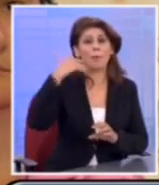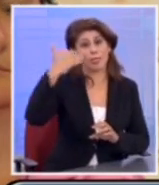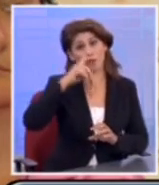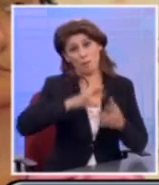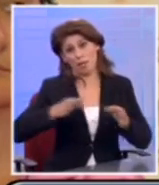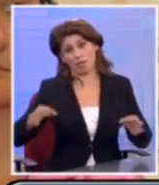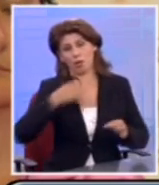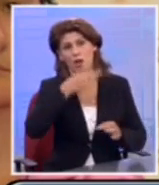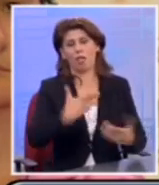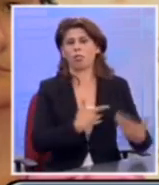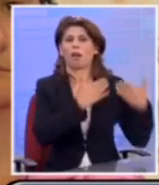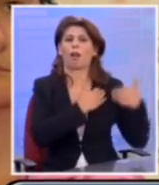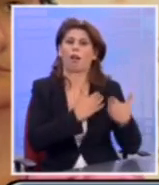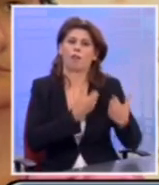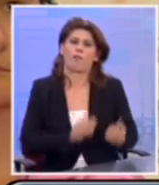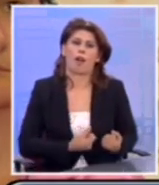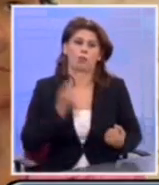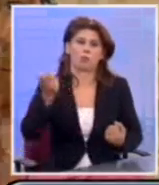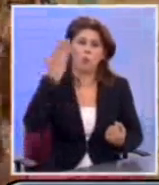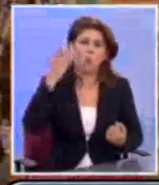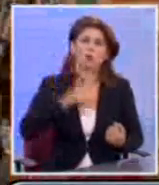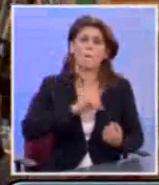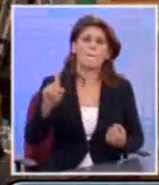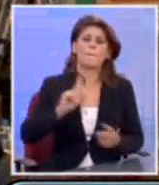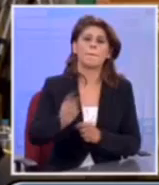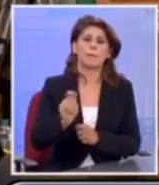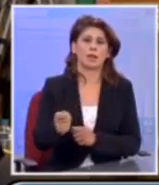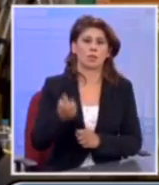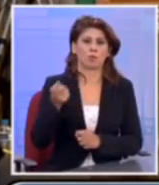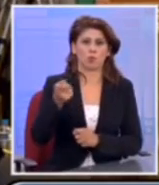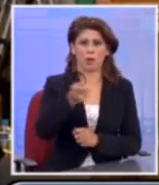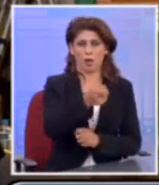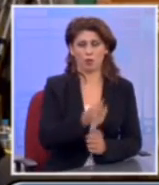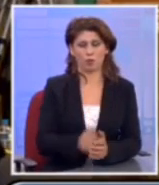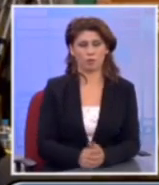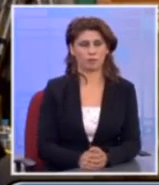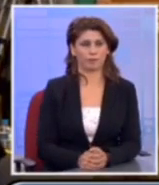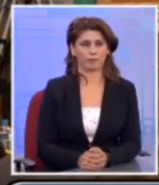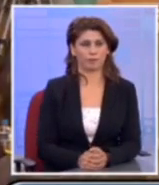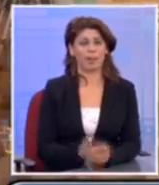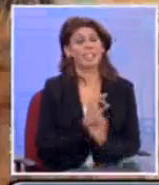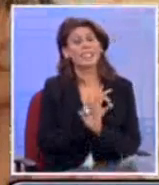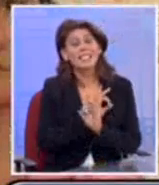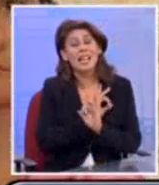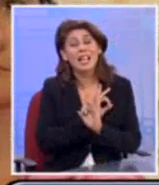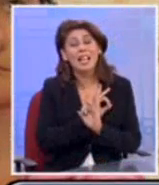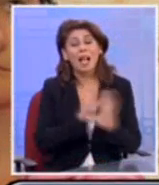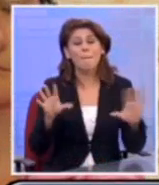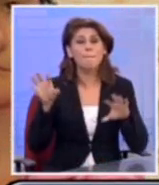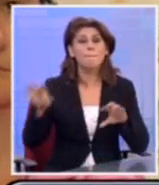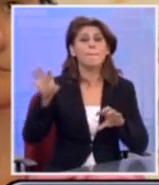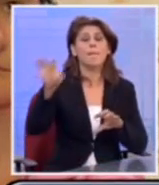ίδιοι να υπομισθούν το κόστος της μη πληρωμής του χρέους τους. Σε καμία όμως χώρα από